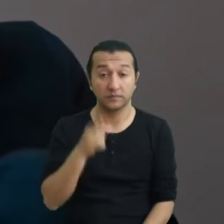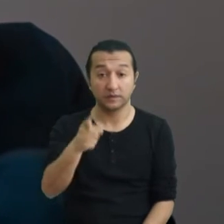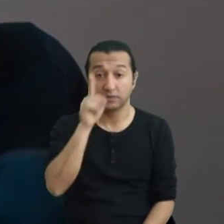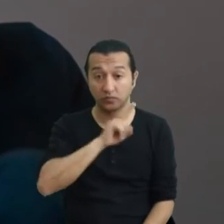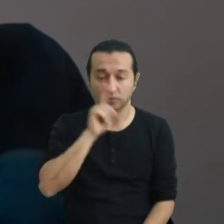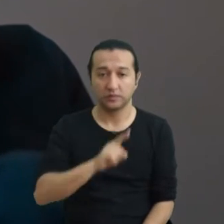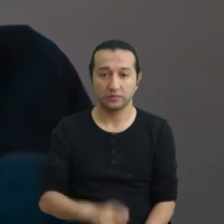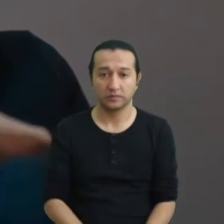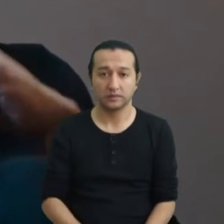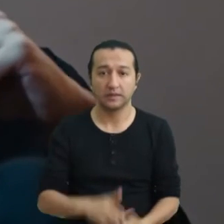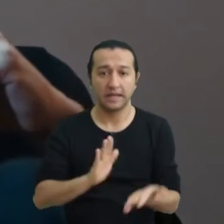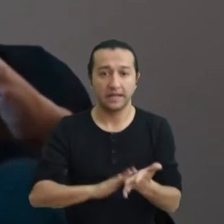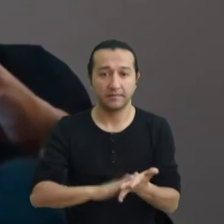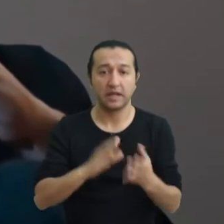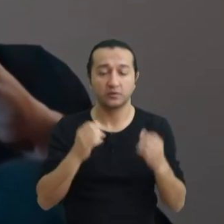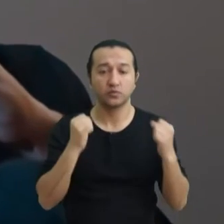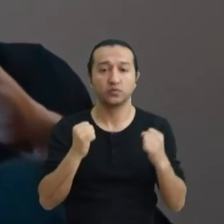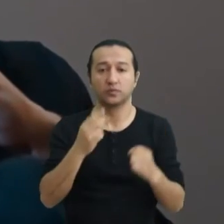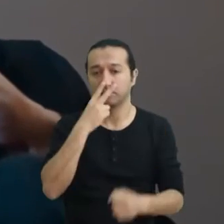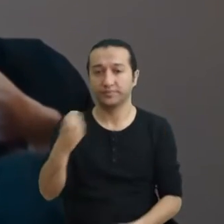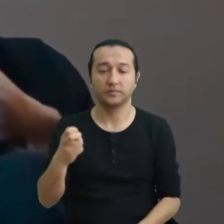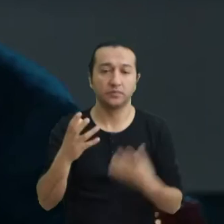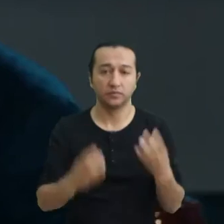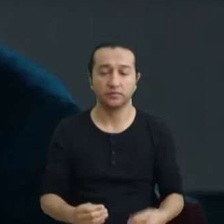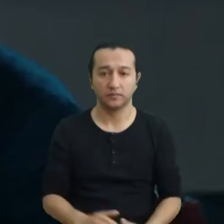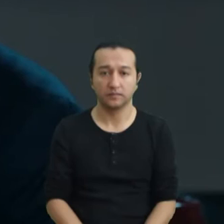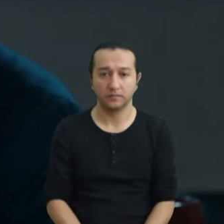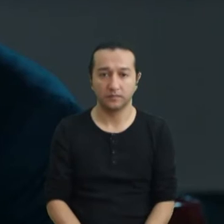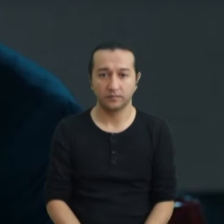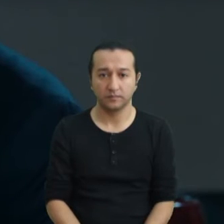Senin yüzünden elimdeki en güçlü kozu kaybettim.